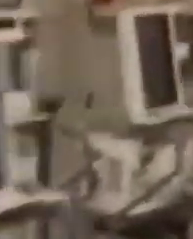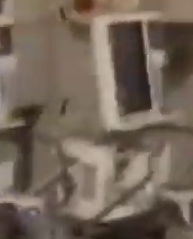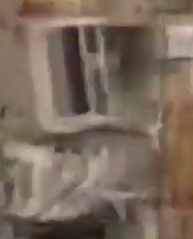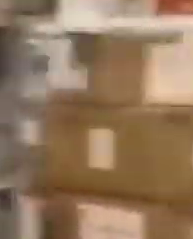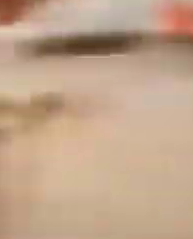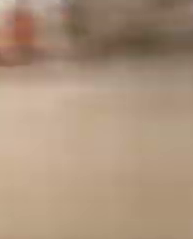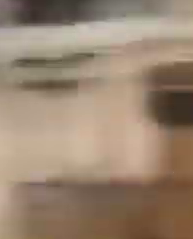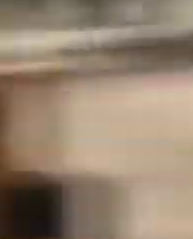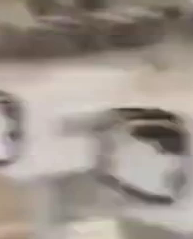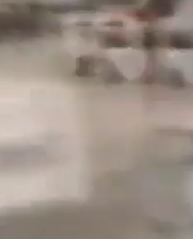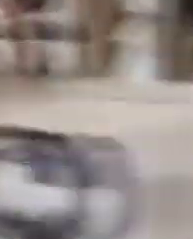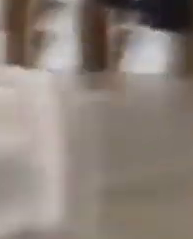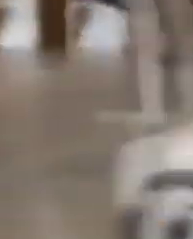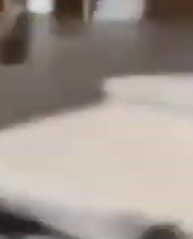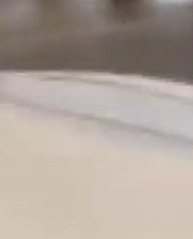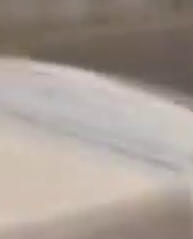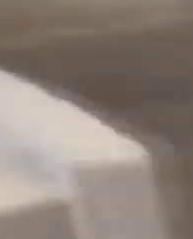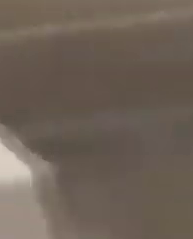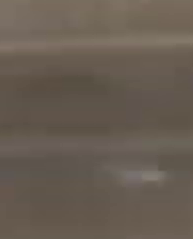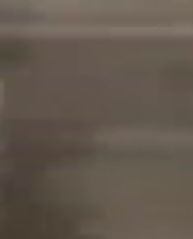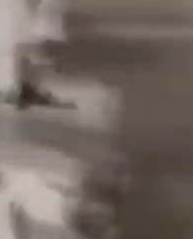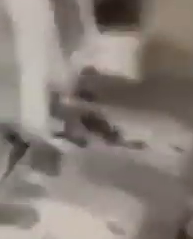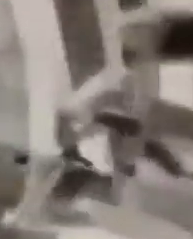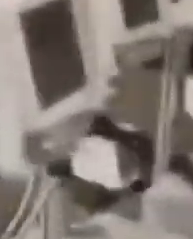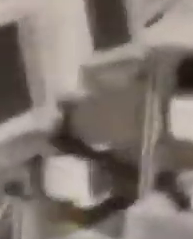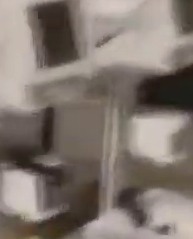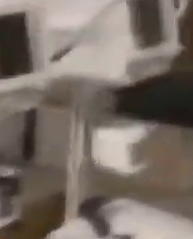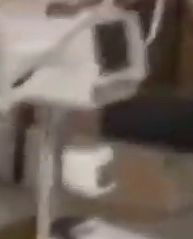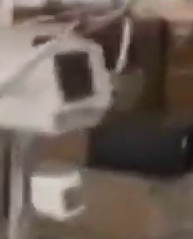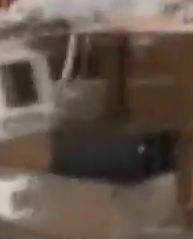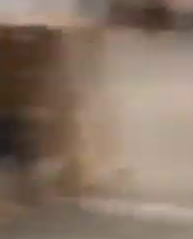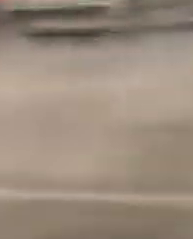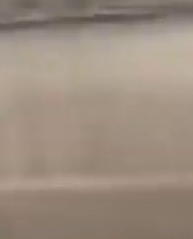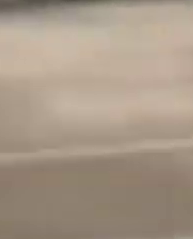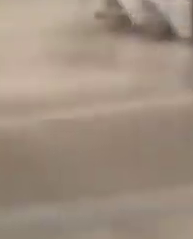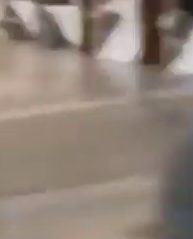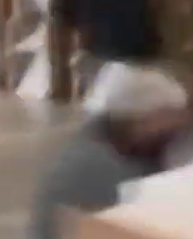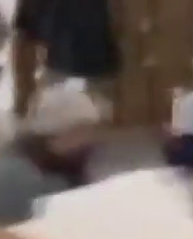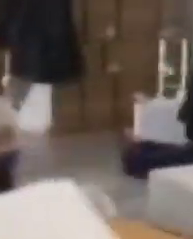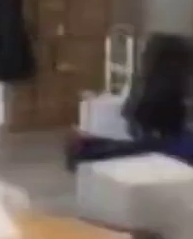molto grande e grazie alle importanti e cospicue